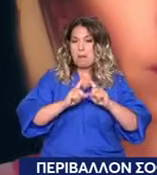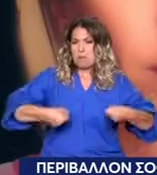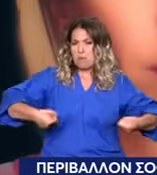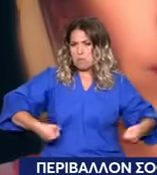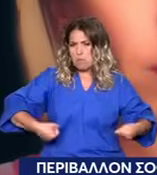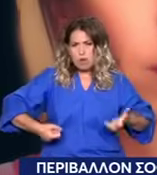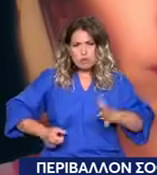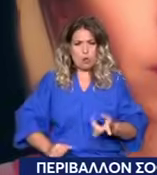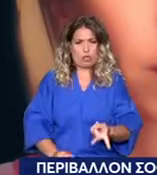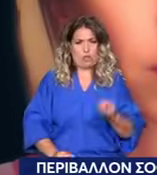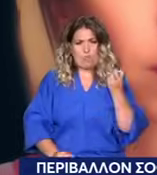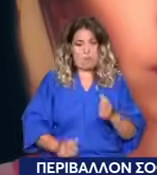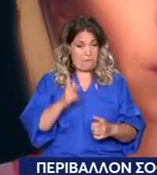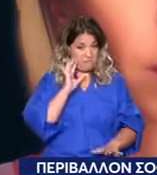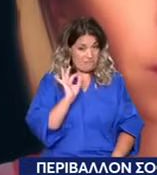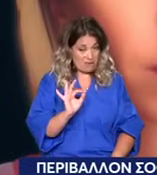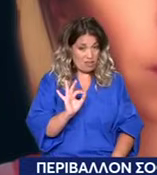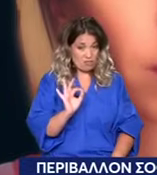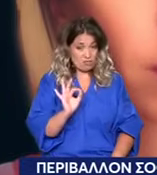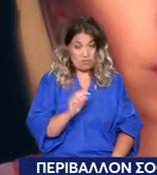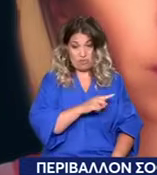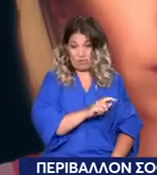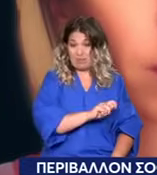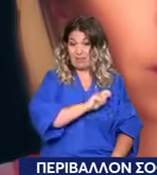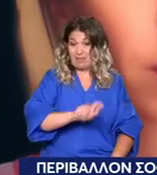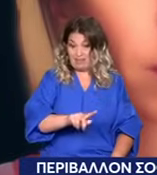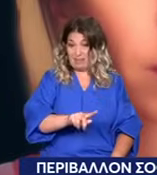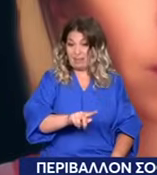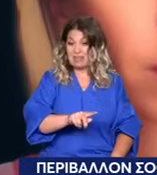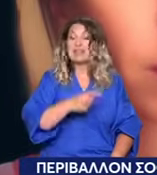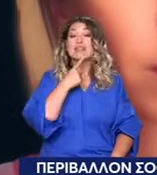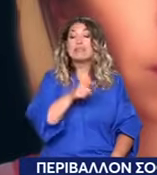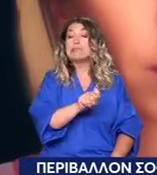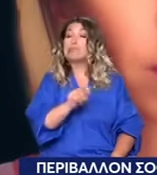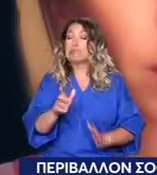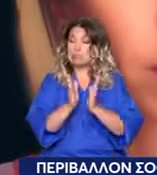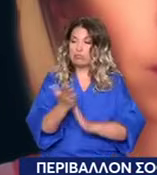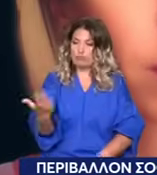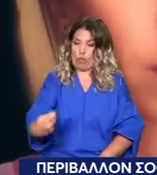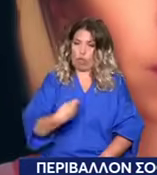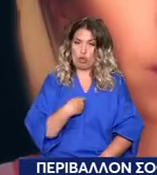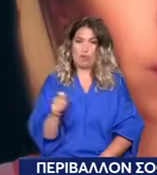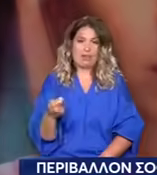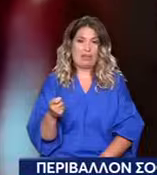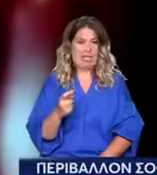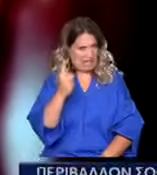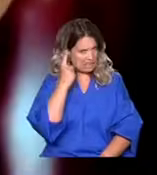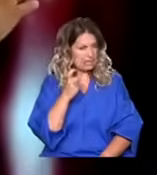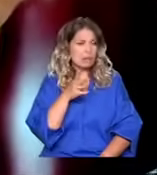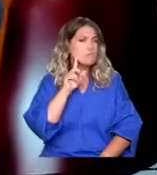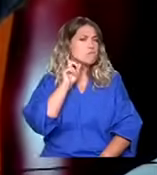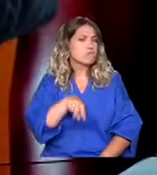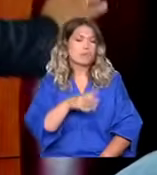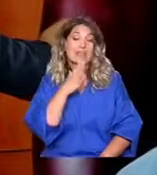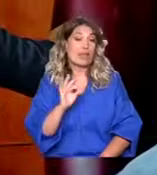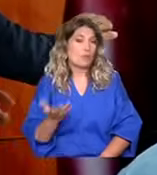νωρίτερα. Ακόμα και στο πρώτο μήνυμα που της έστειλε ο Λύτρας, που απαγορευόταν να τη στείλει, ζητούσε τα κλειδιά του αυτοκινήτου. Εδώ να πούμε